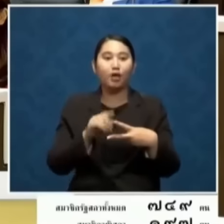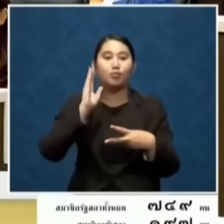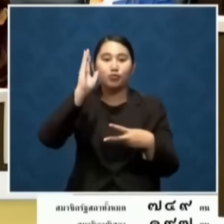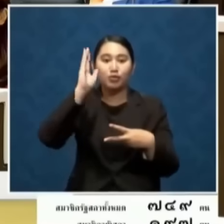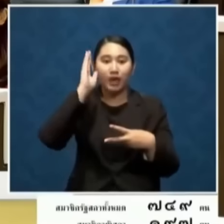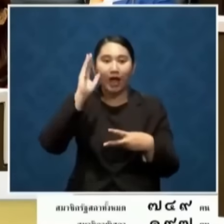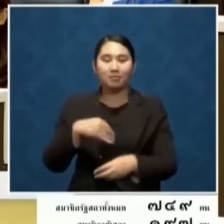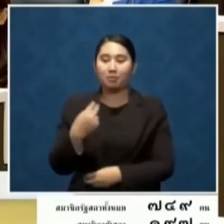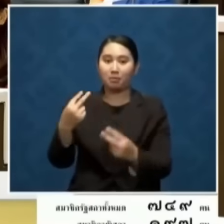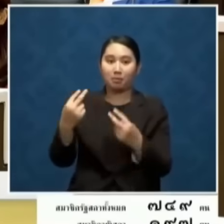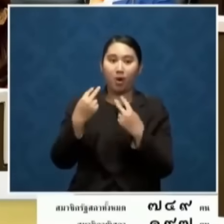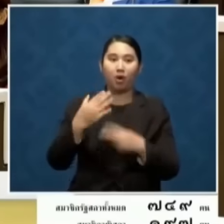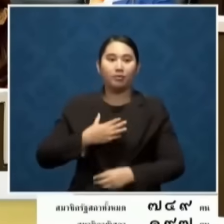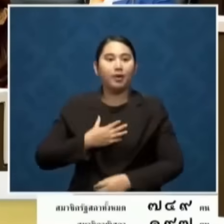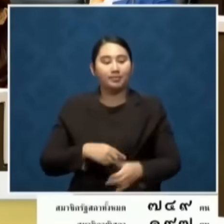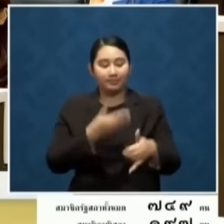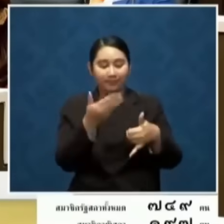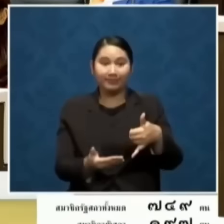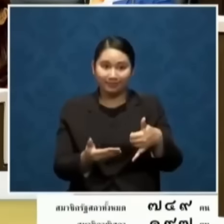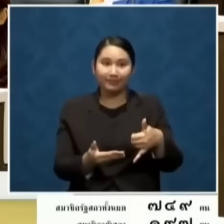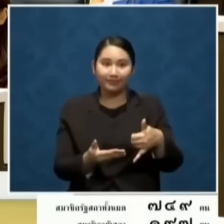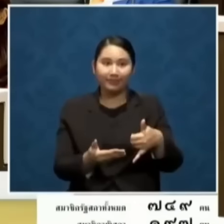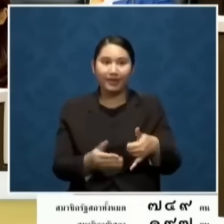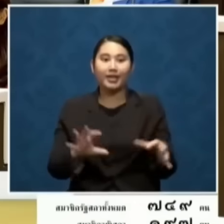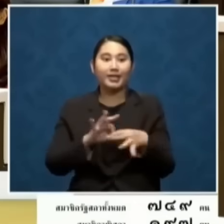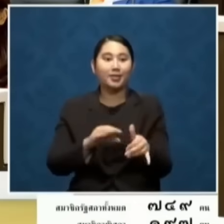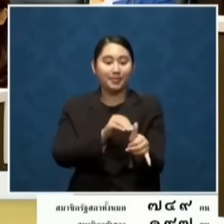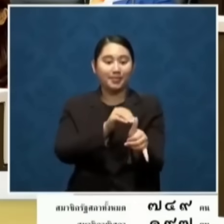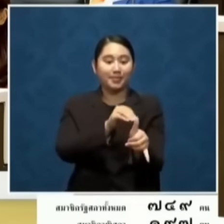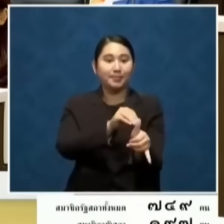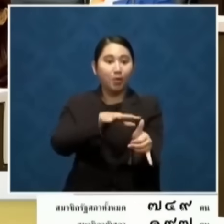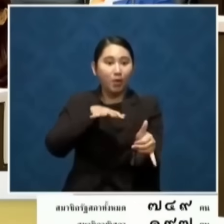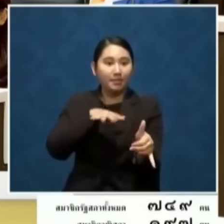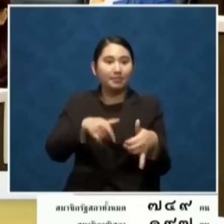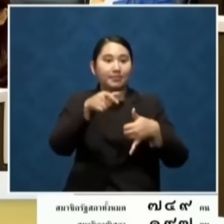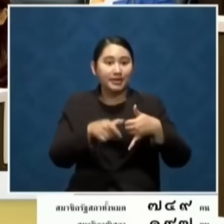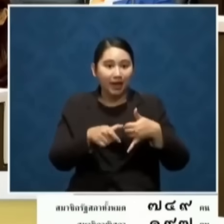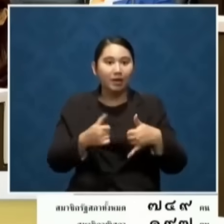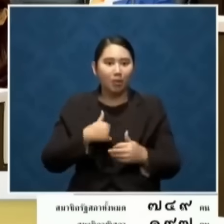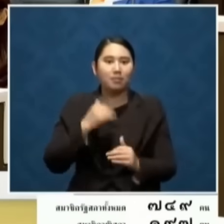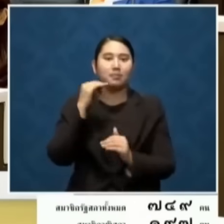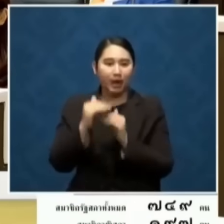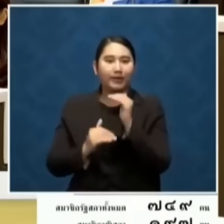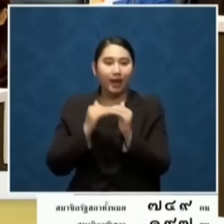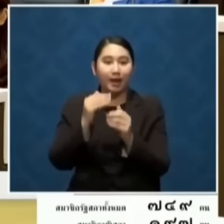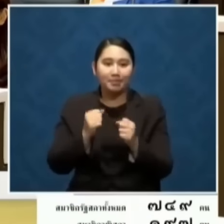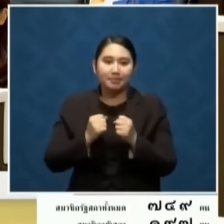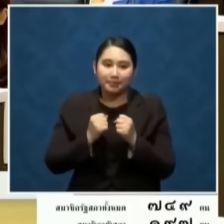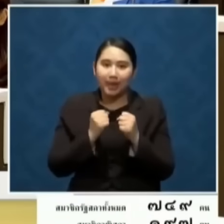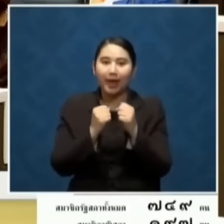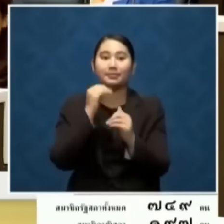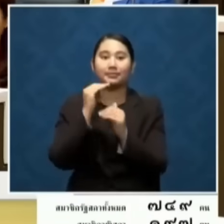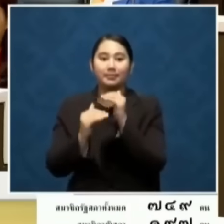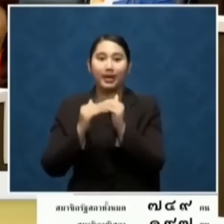ที่ของส.ส.ที่เป็นตัวแทนประชาชนที่มีความคิดความเห็นที่แตกต่างกันพูดกันแบบวุฒิภาวะไม่หยาบคายใช้เหตุ